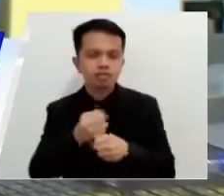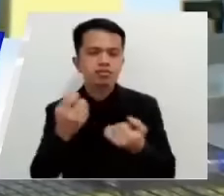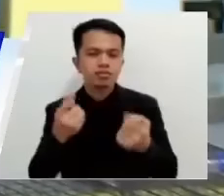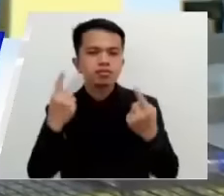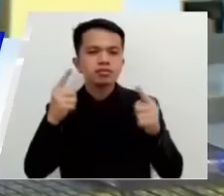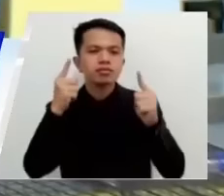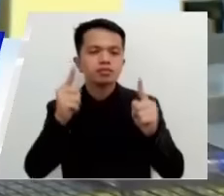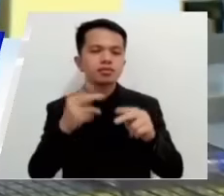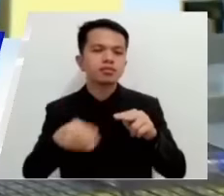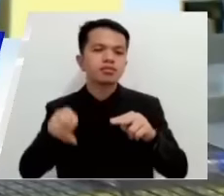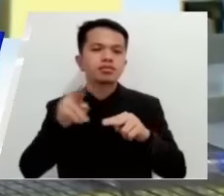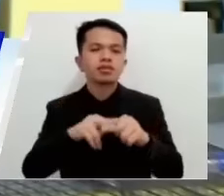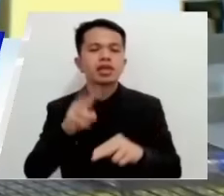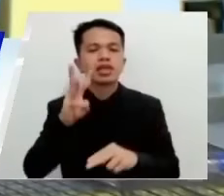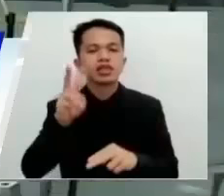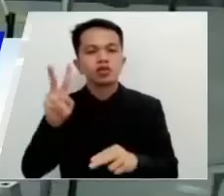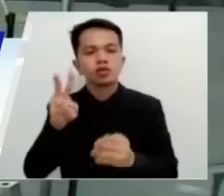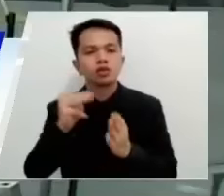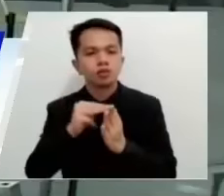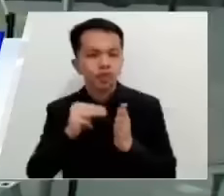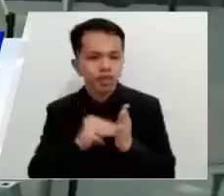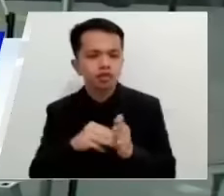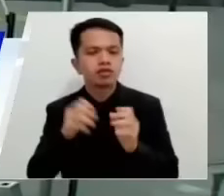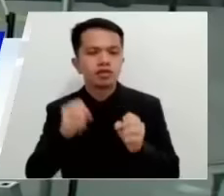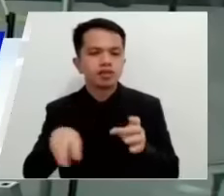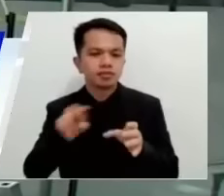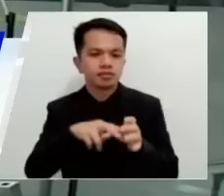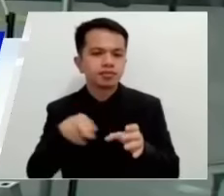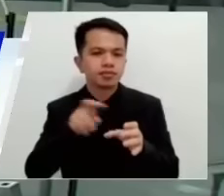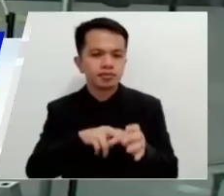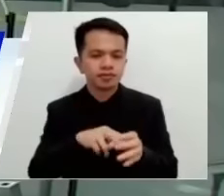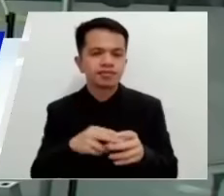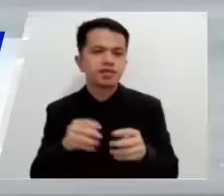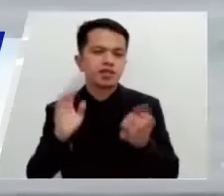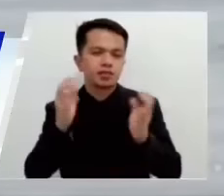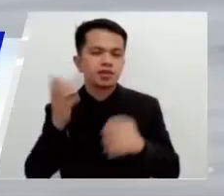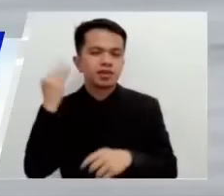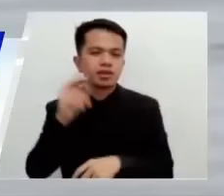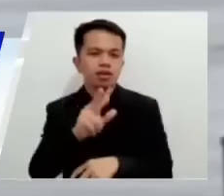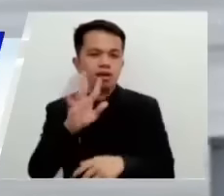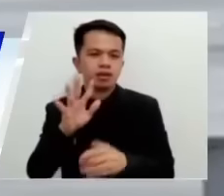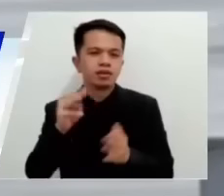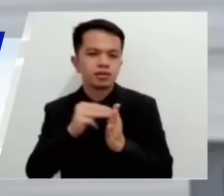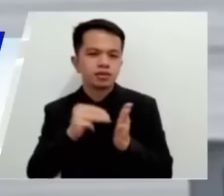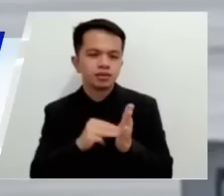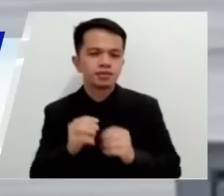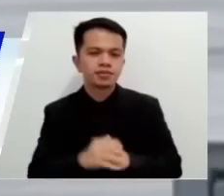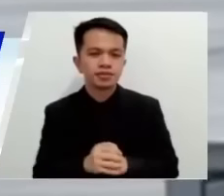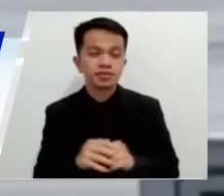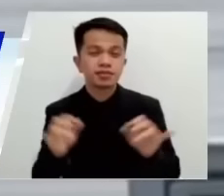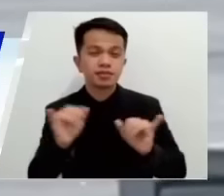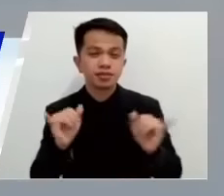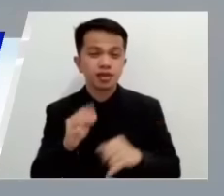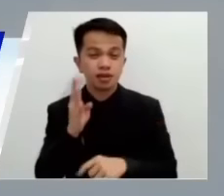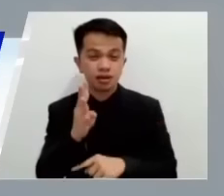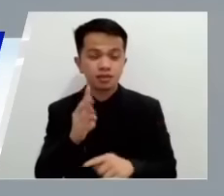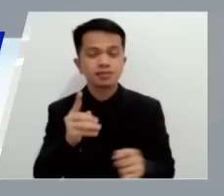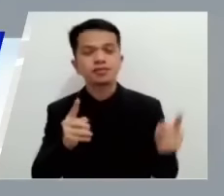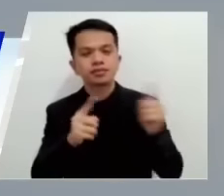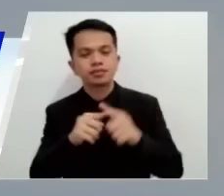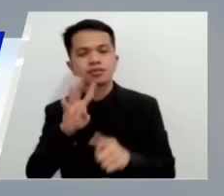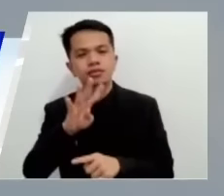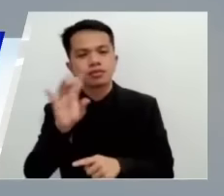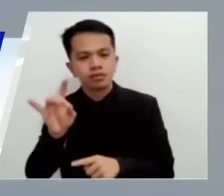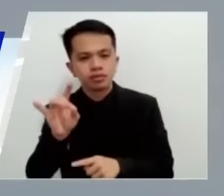62 million ang passenger capacity mula sa kasalukuyang 35 million. At mula 40 magiging 48 na ang take-offs